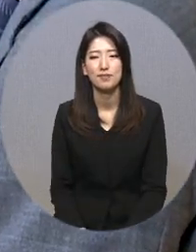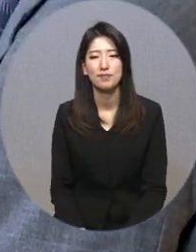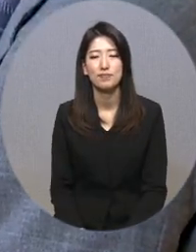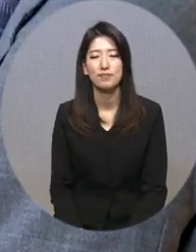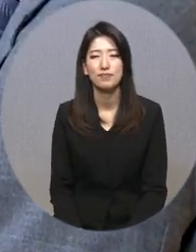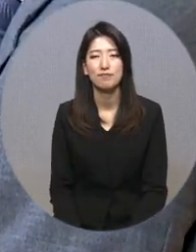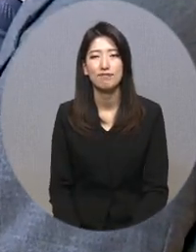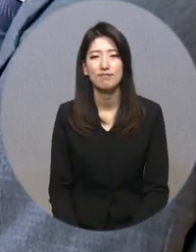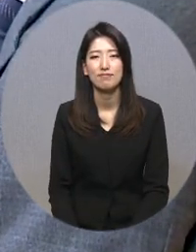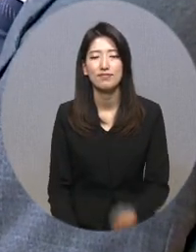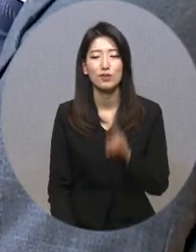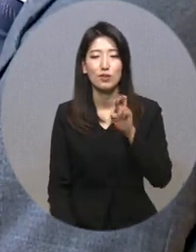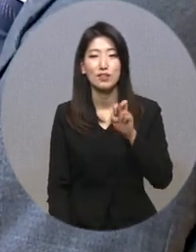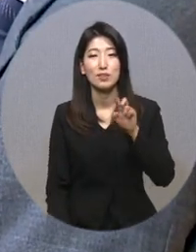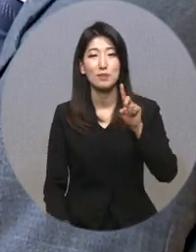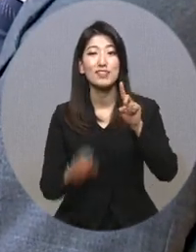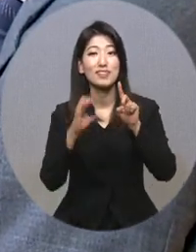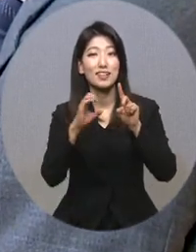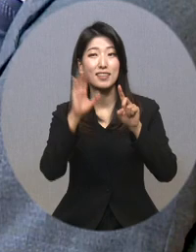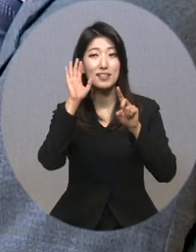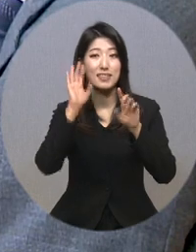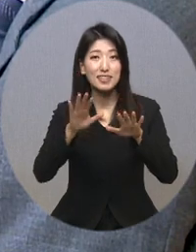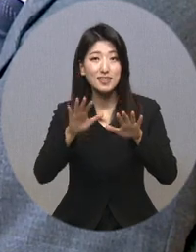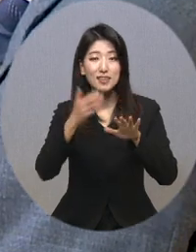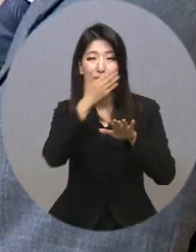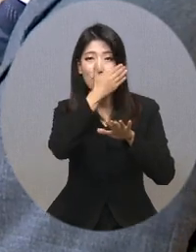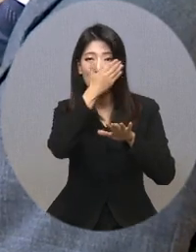정말 21세기 학생들이 적합한